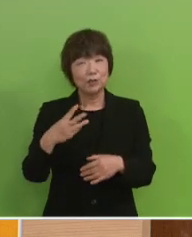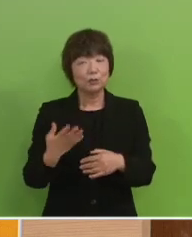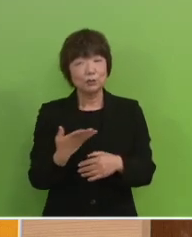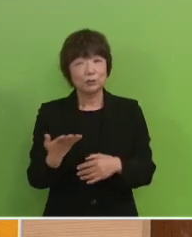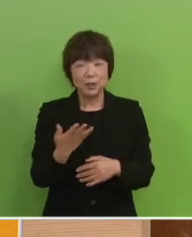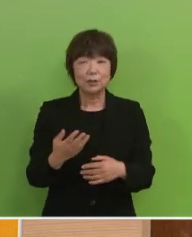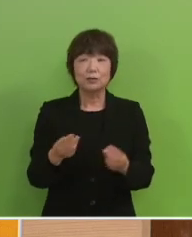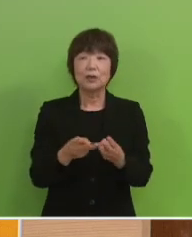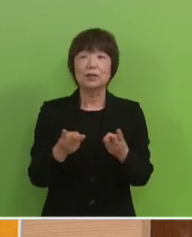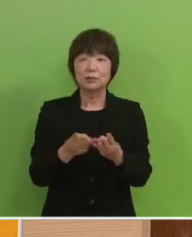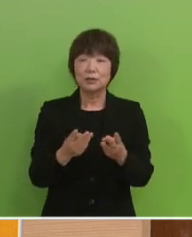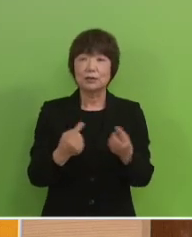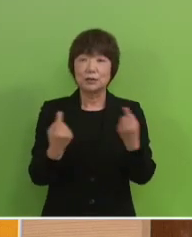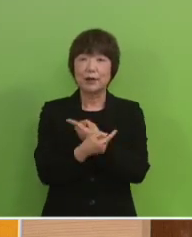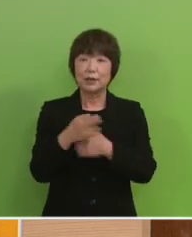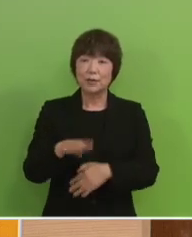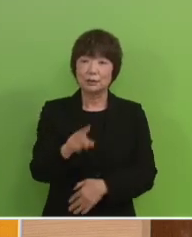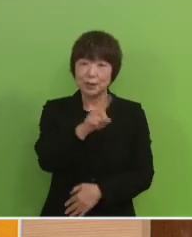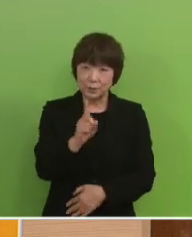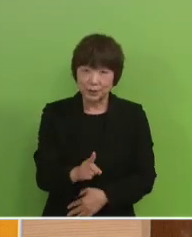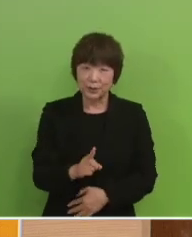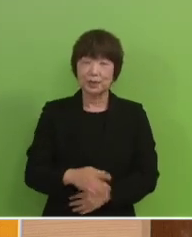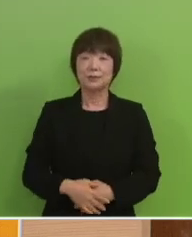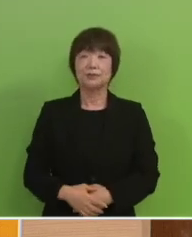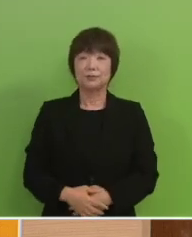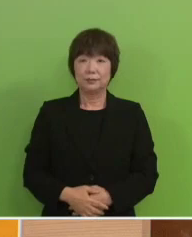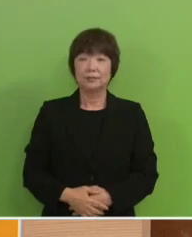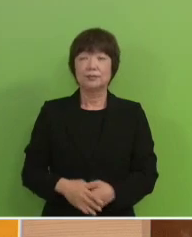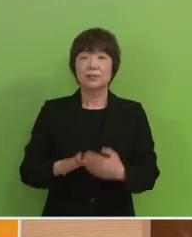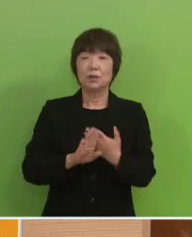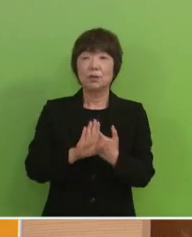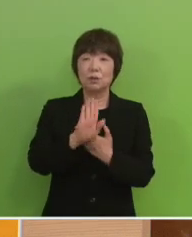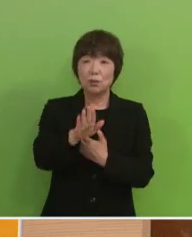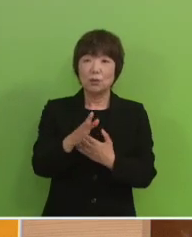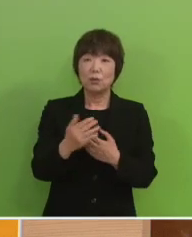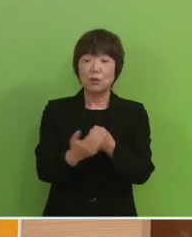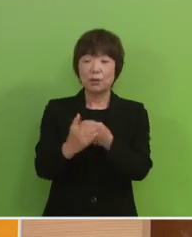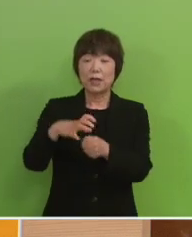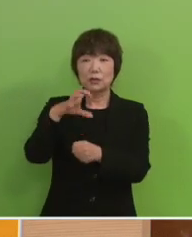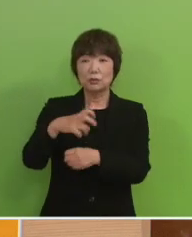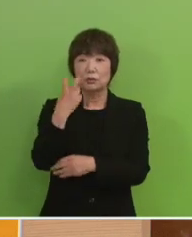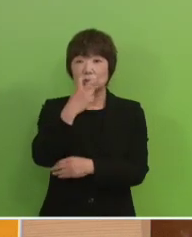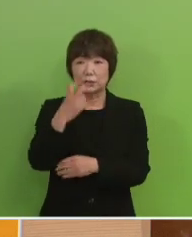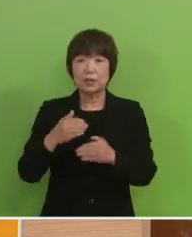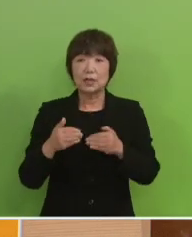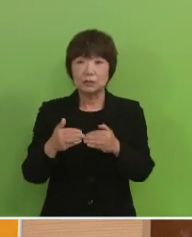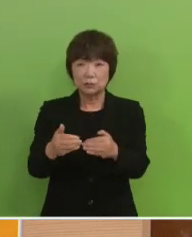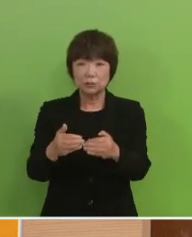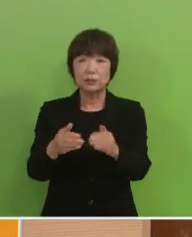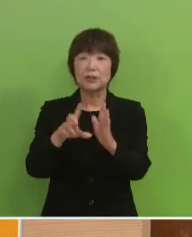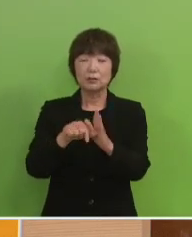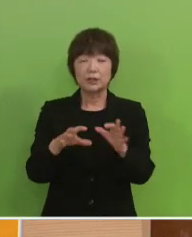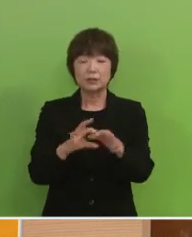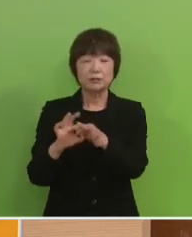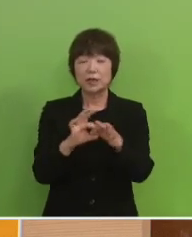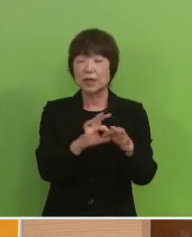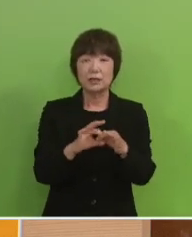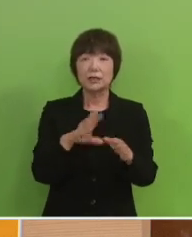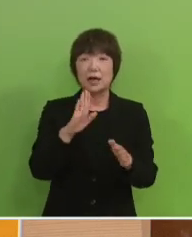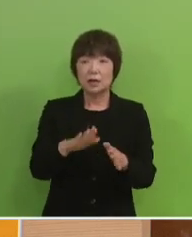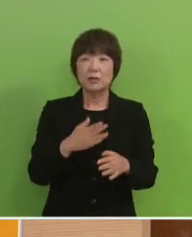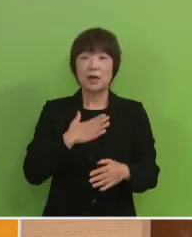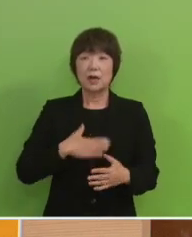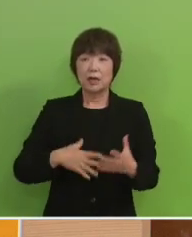ご判断いただきたいと思いますまぁ今後保健所の調査が進んでつながりが見えた場合は